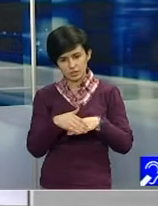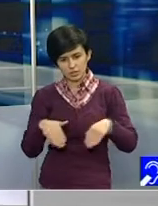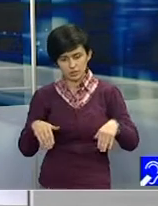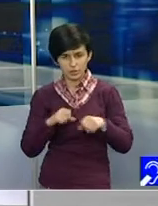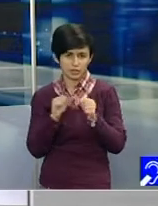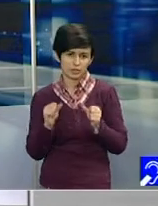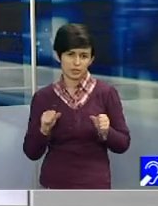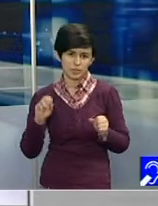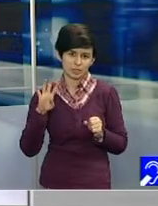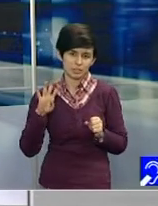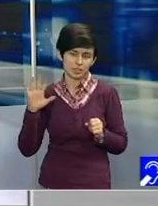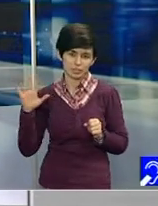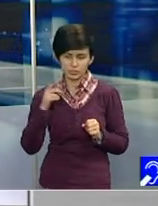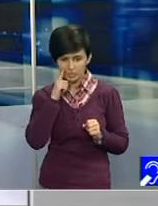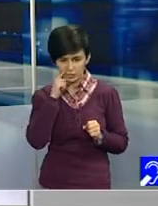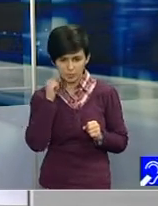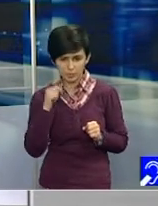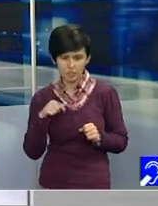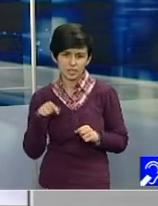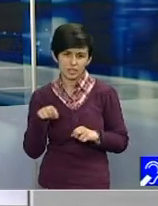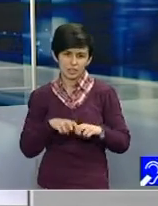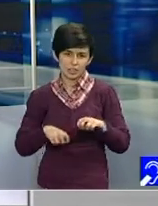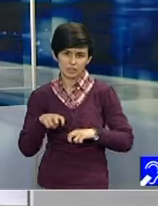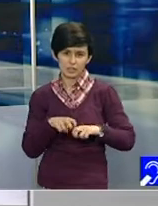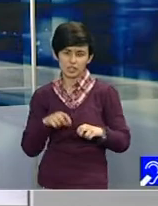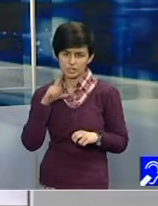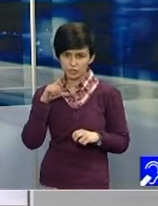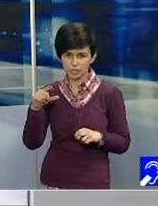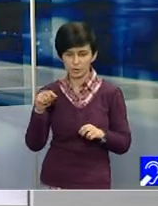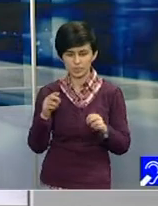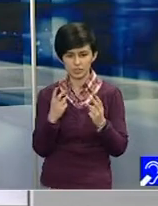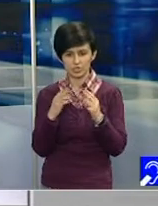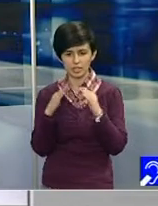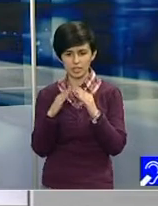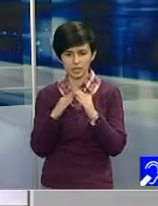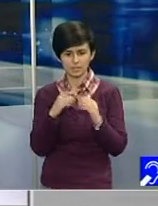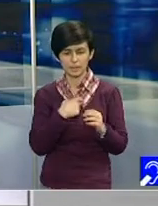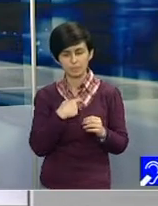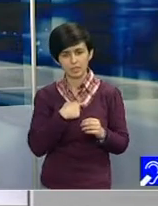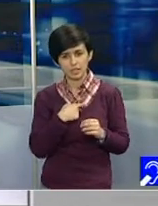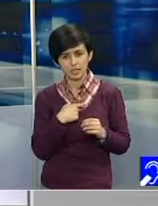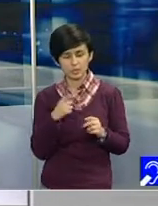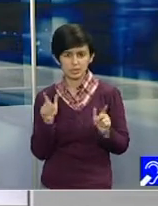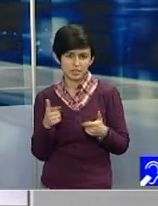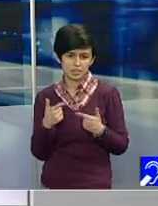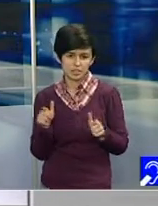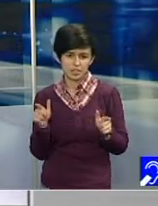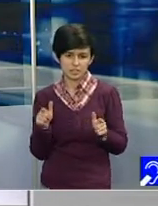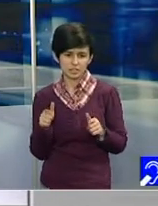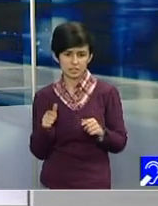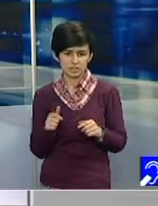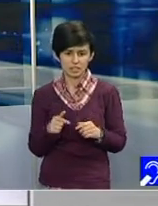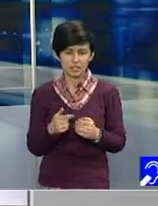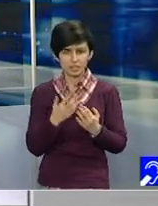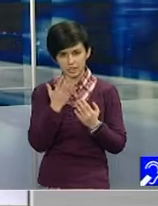oameni, iar ei te evaluează și apoi pleci acasă. Ai ocazia să cânți pe malul Someșului în fața câteva mii de persoane care vin să se